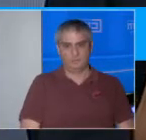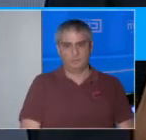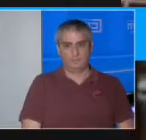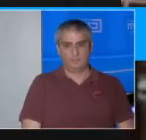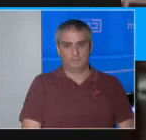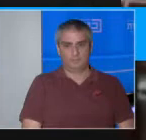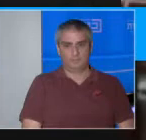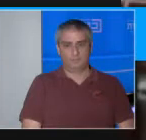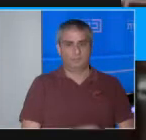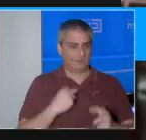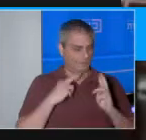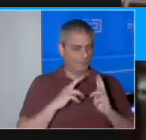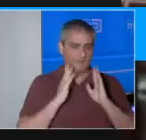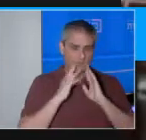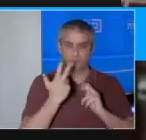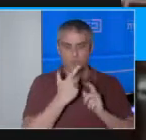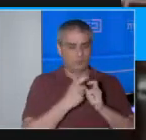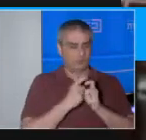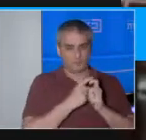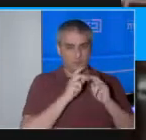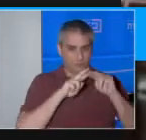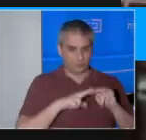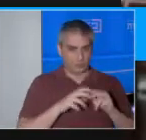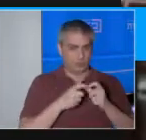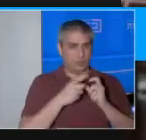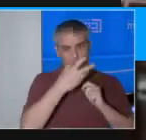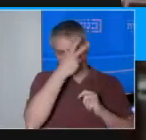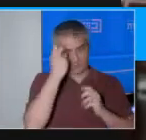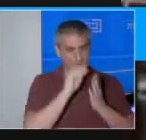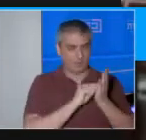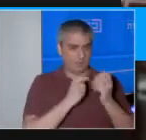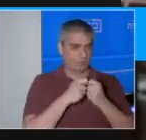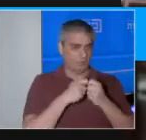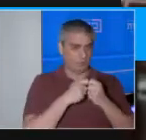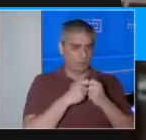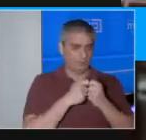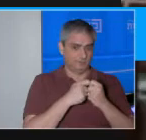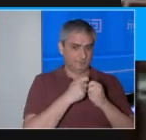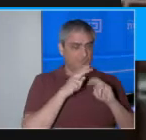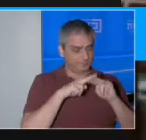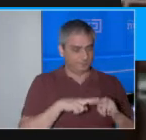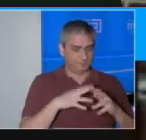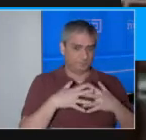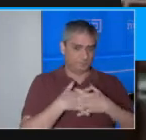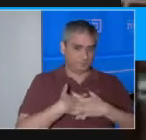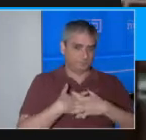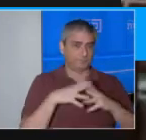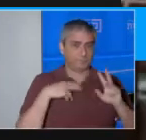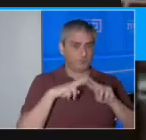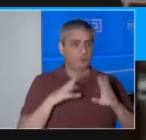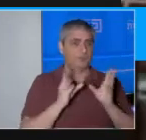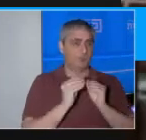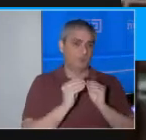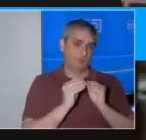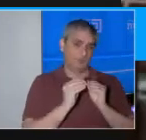ומאמין ששלוש המפלגות שנשארו ברשימה המשותפת תישארנה יחד, שאנחנו נישאר